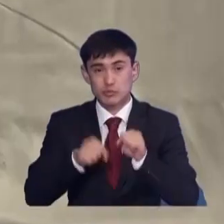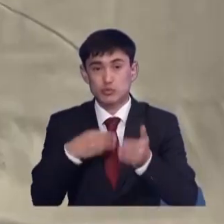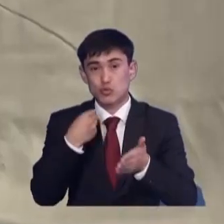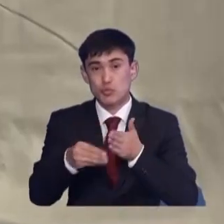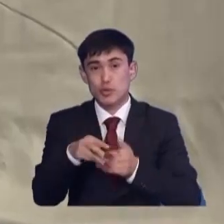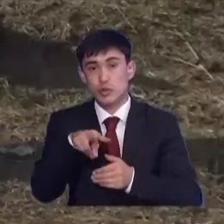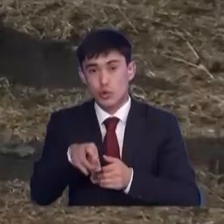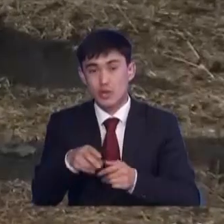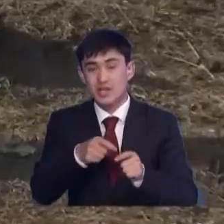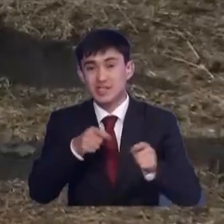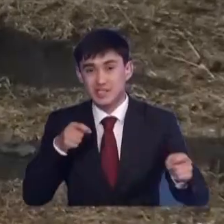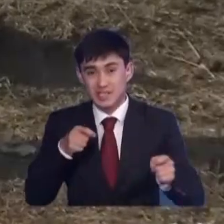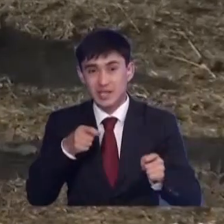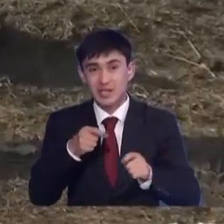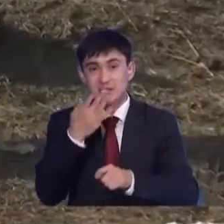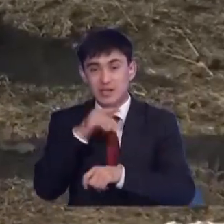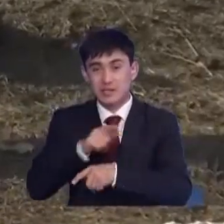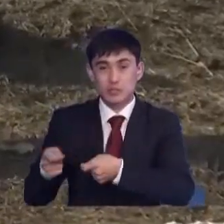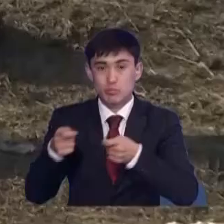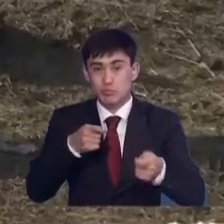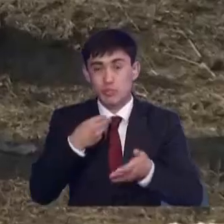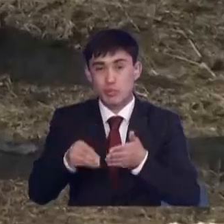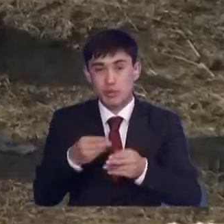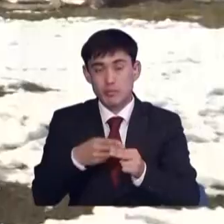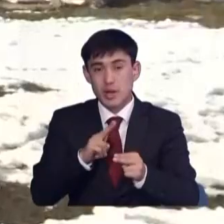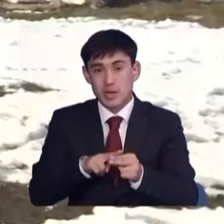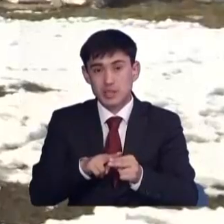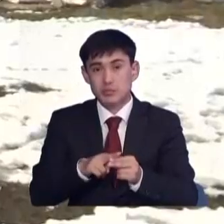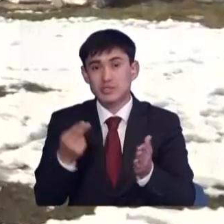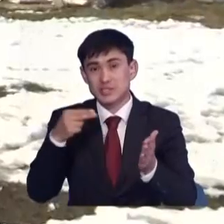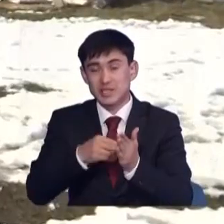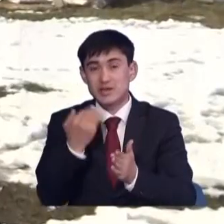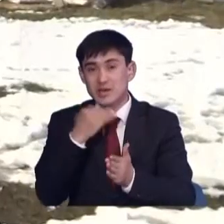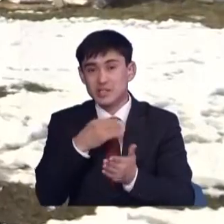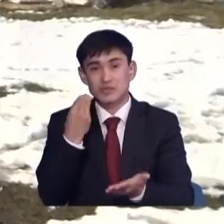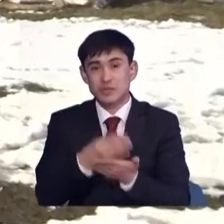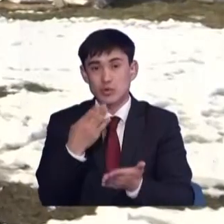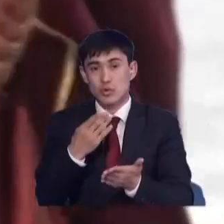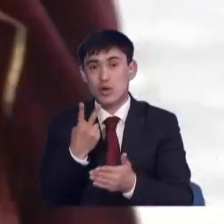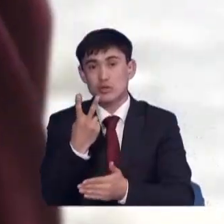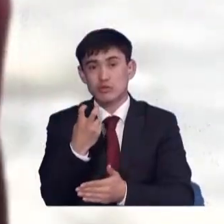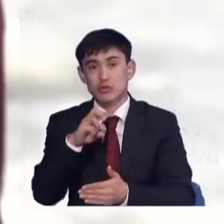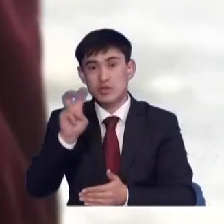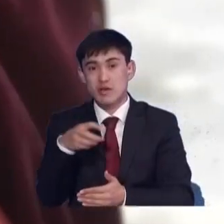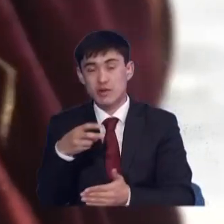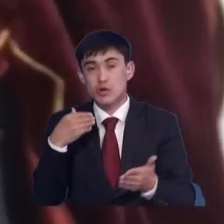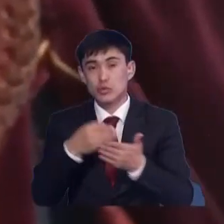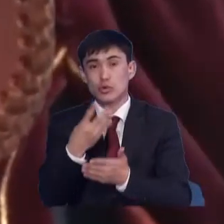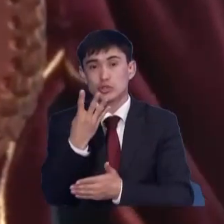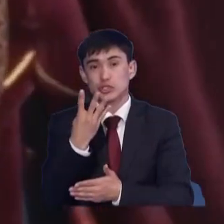приобрести луки и стрелы из-за границы. По словам лучников, цены на качественный инвентарь начинаются от 200 евро и доходят